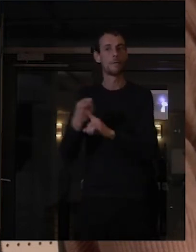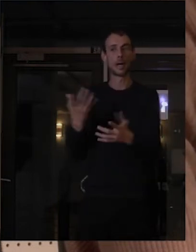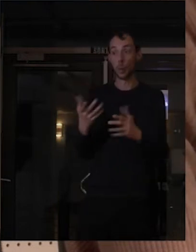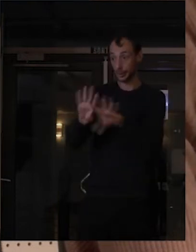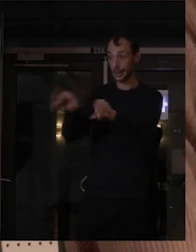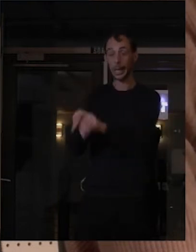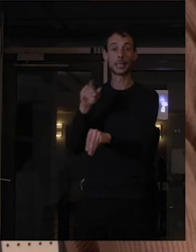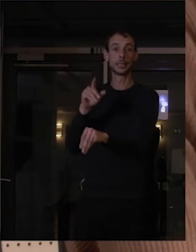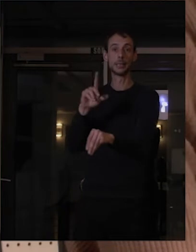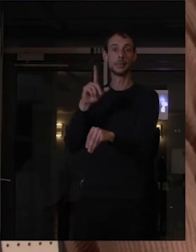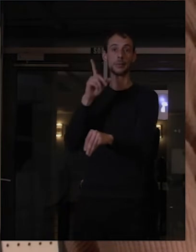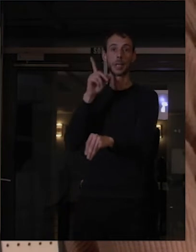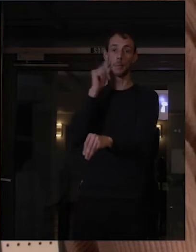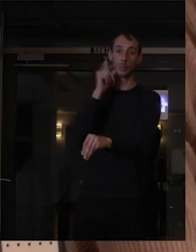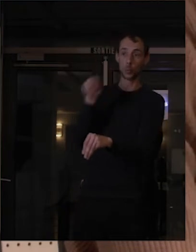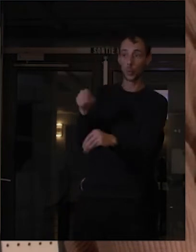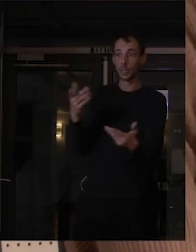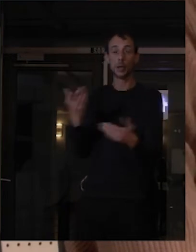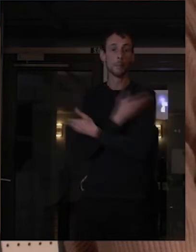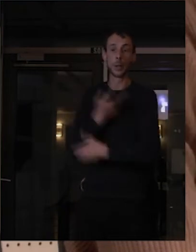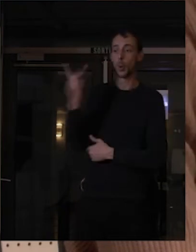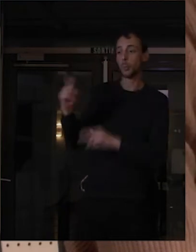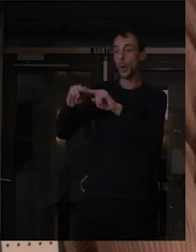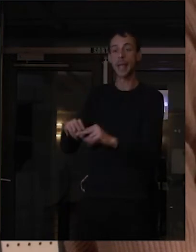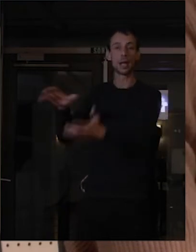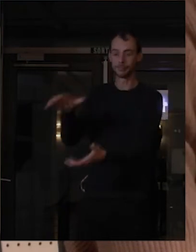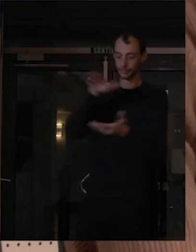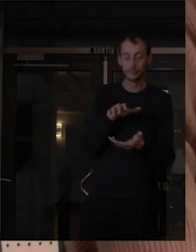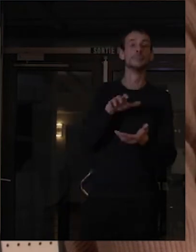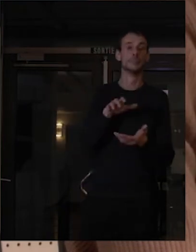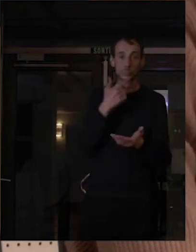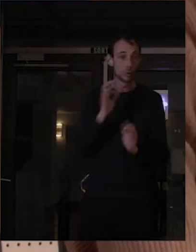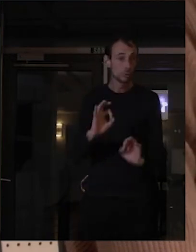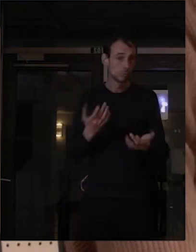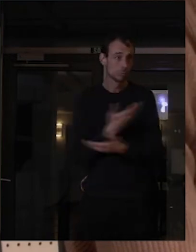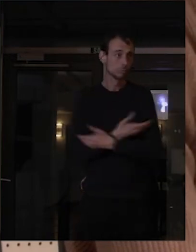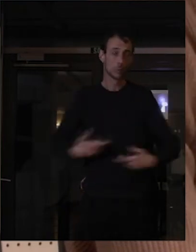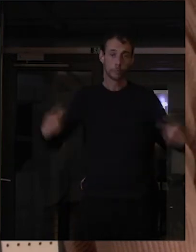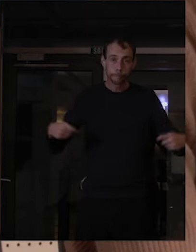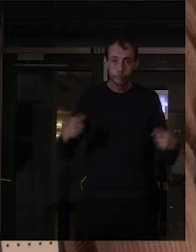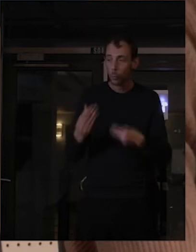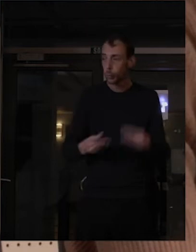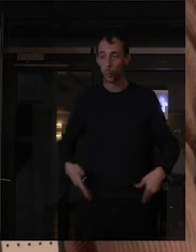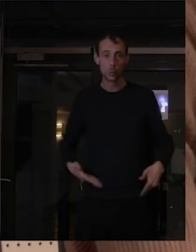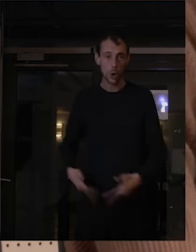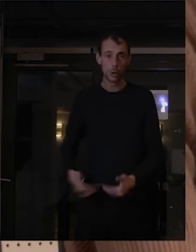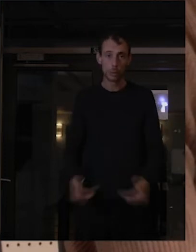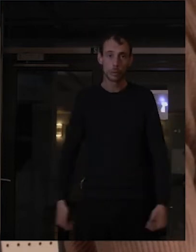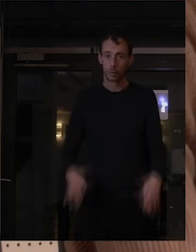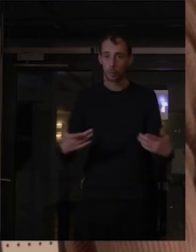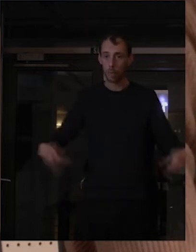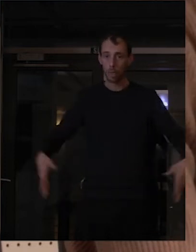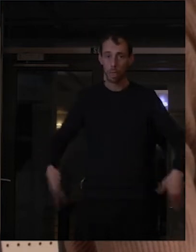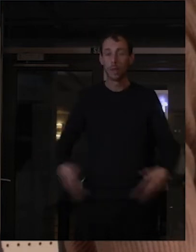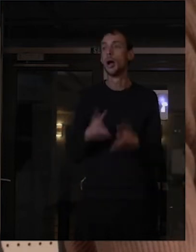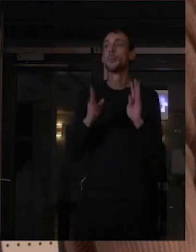masculines du club. Donc on se retrouvait effectivement avec des shorts ou des maillots 10 fois trop grands. Et on a eu le cas, la FFF va croire que je lui